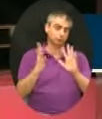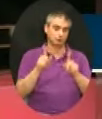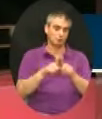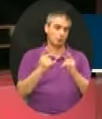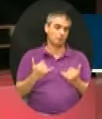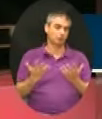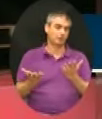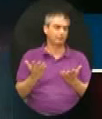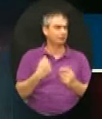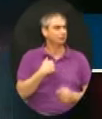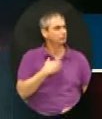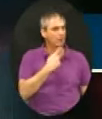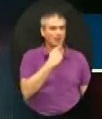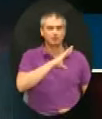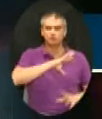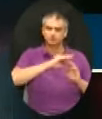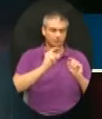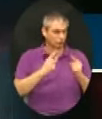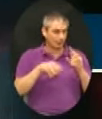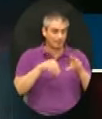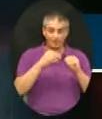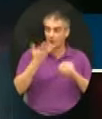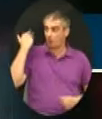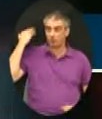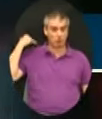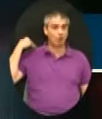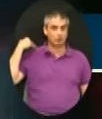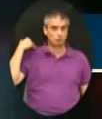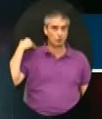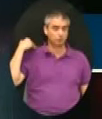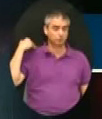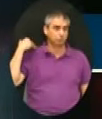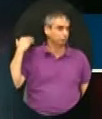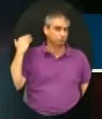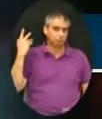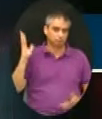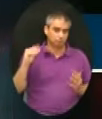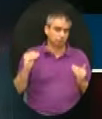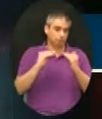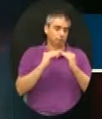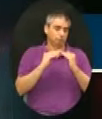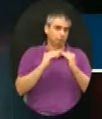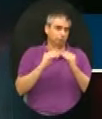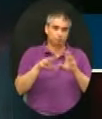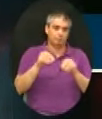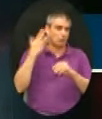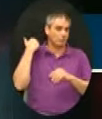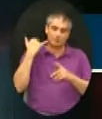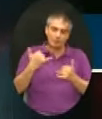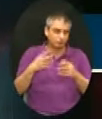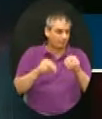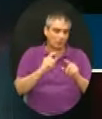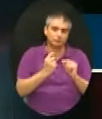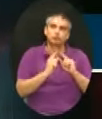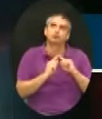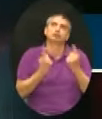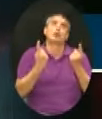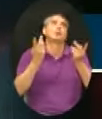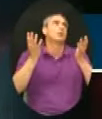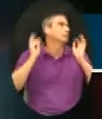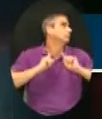נמצאים עכשיו. אני רוצה להגיד לך שכל מה שקרה בבחירות הקודמות, הוא תקף לגבי הבחירות הקודמות, כי המערכת הבחירות הזאת היא שונה